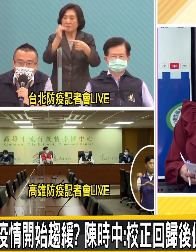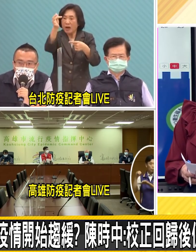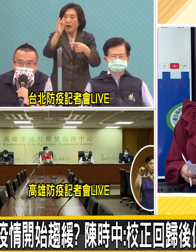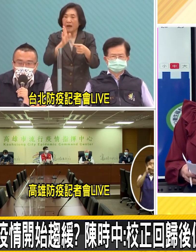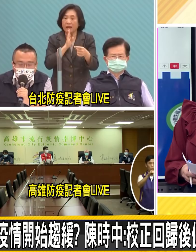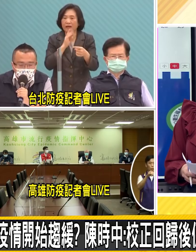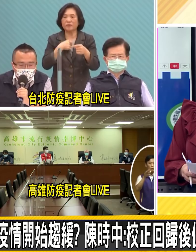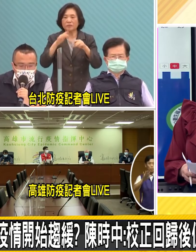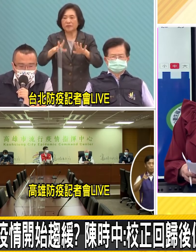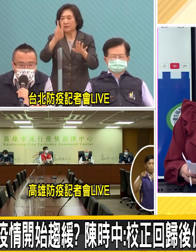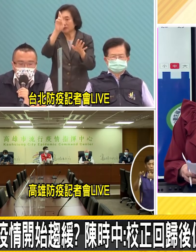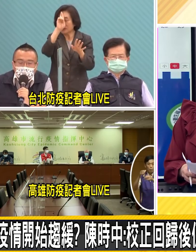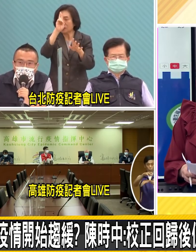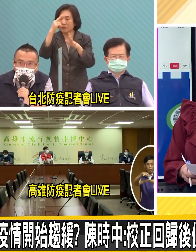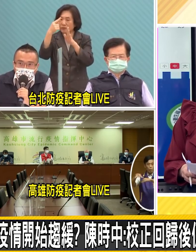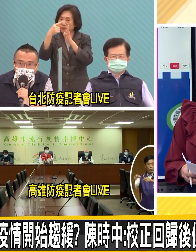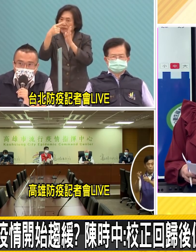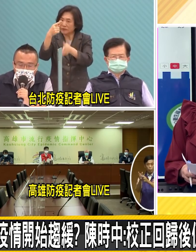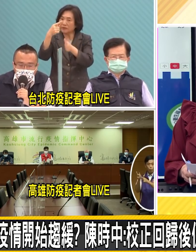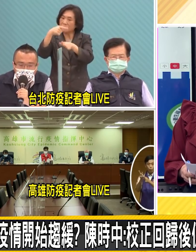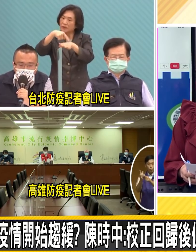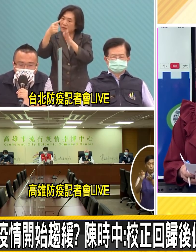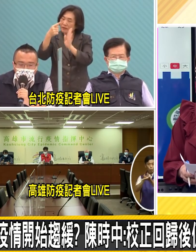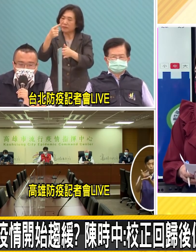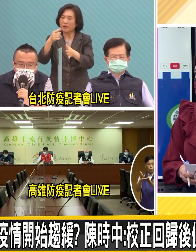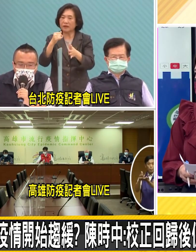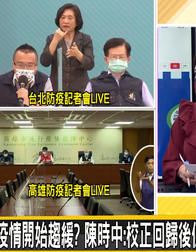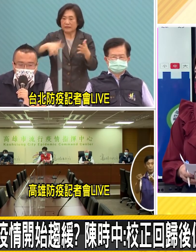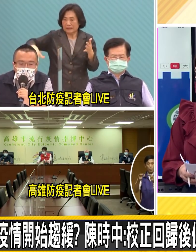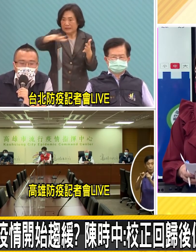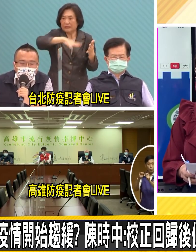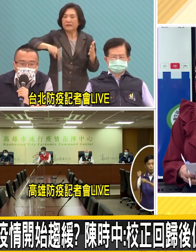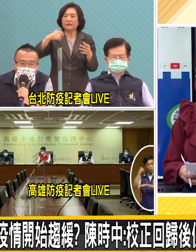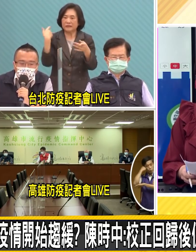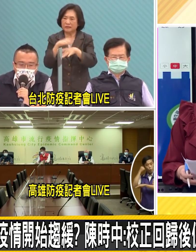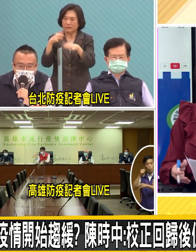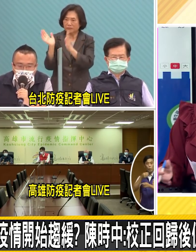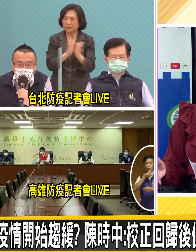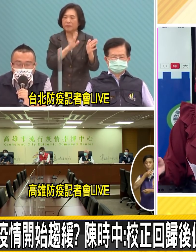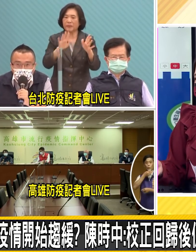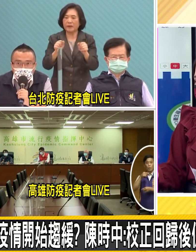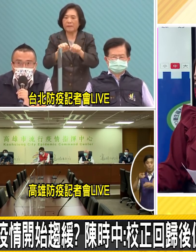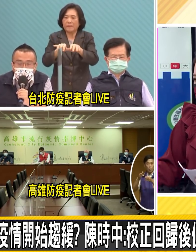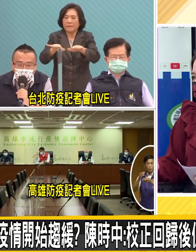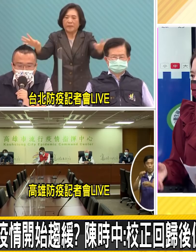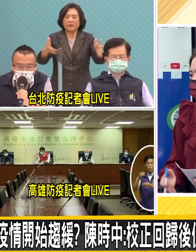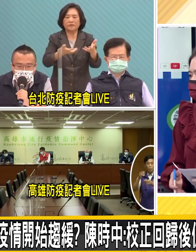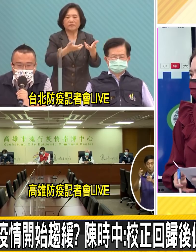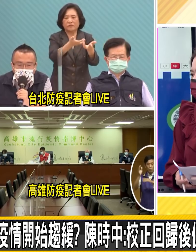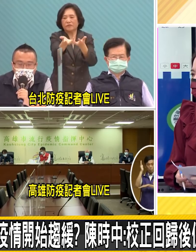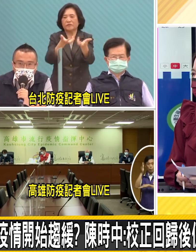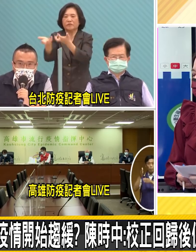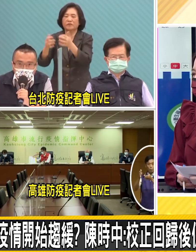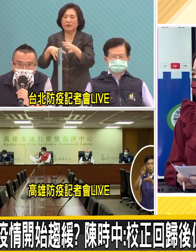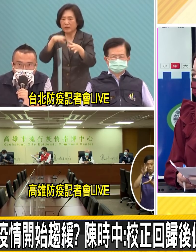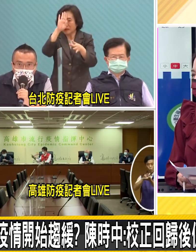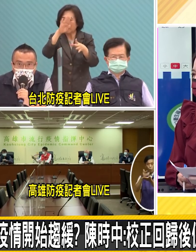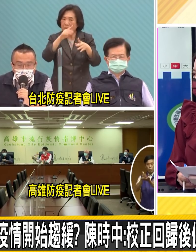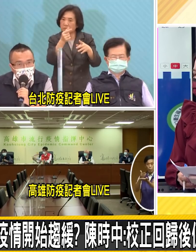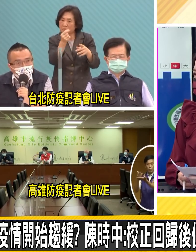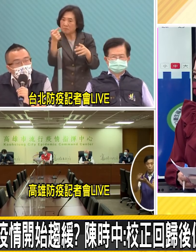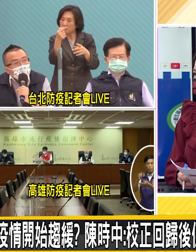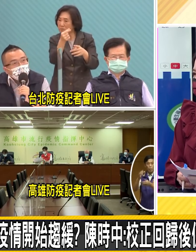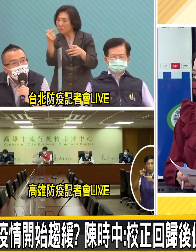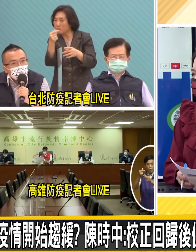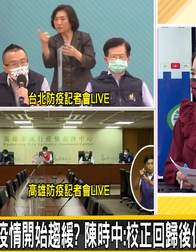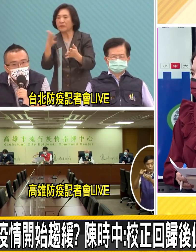我等你 PCR 等10天，那个人早就已经在社区里面拍拍照，不知道传成什么样子了嘛？ 跟着大家一起去抢购东西了。 是，所以你看